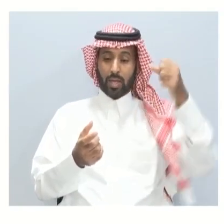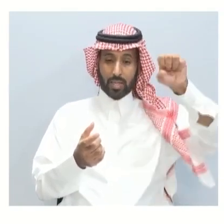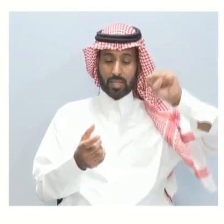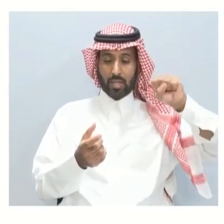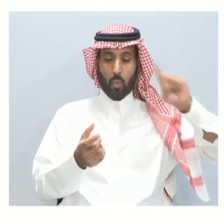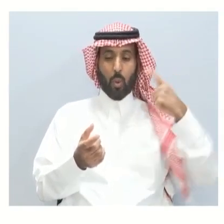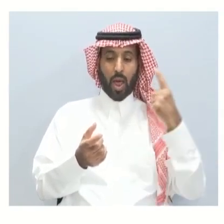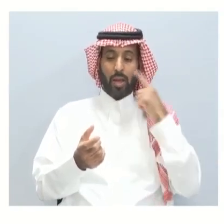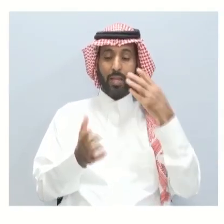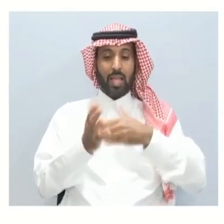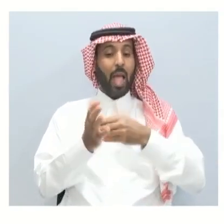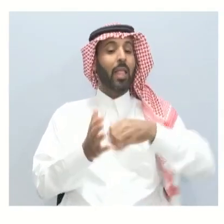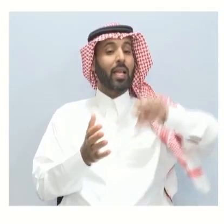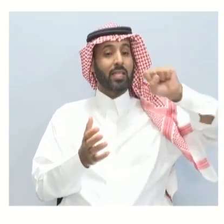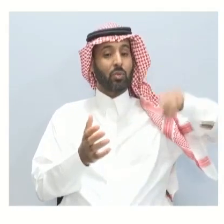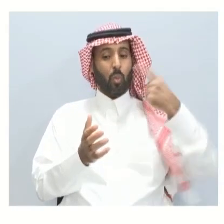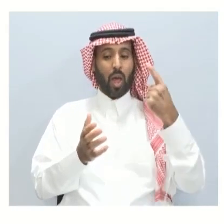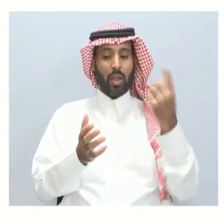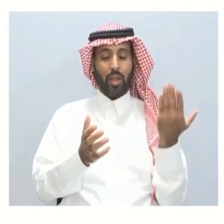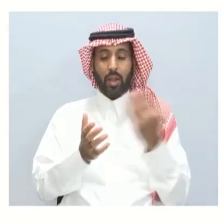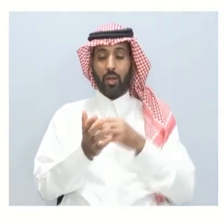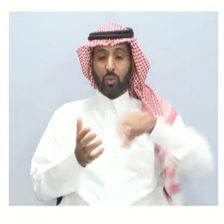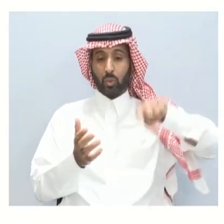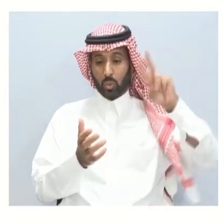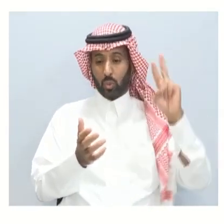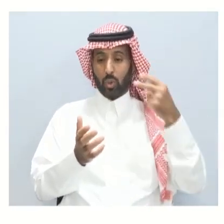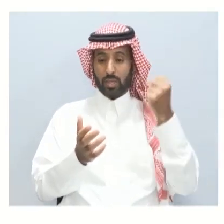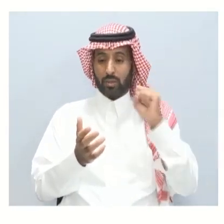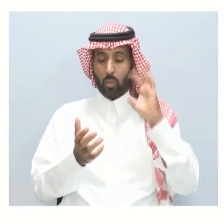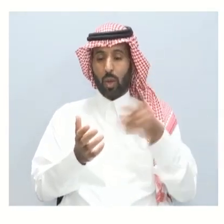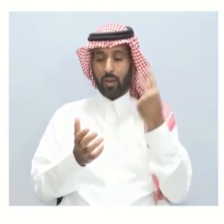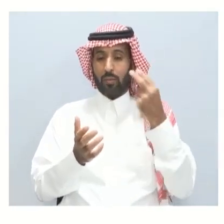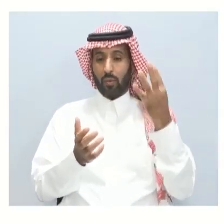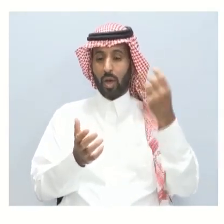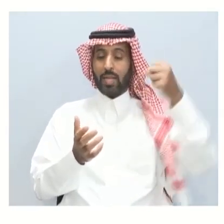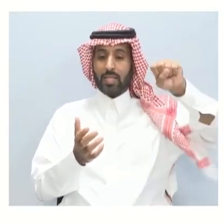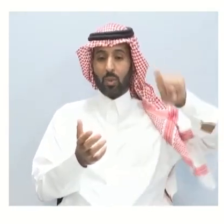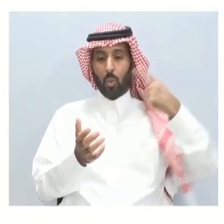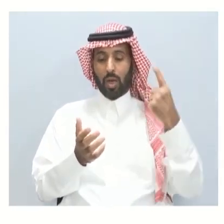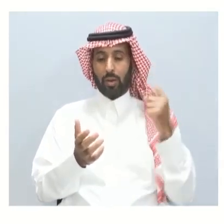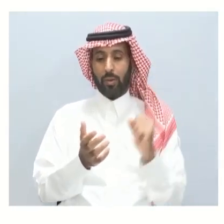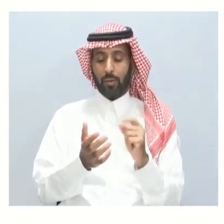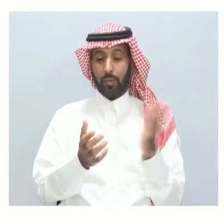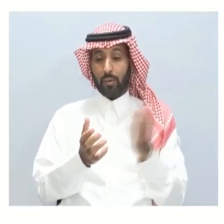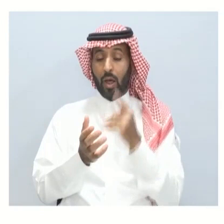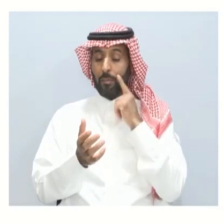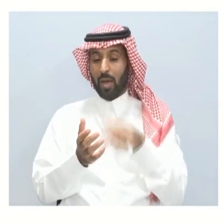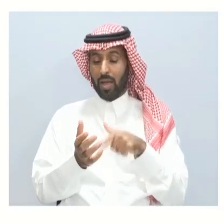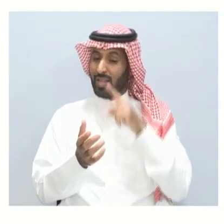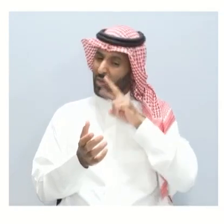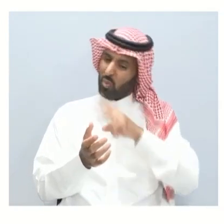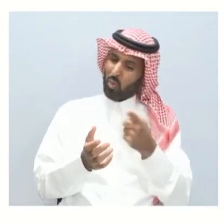انتهت باس ون 1 اس 1 2 اس 1 3 اس 1 فور اس 1 اذا فقط الذي